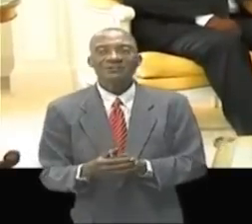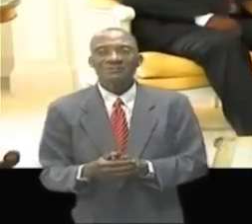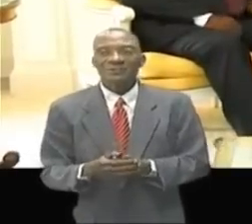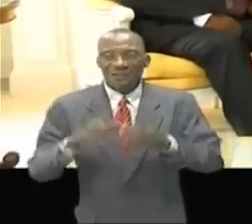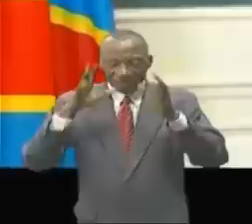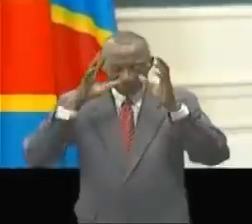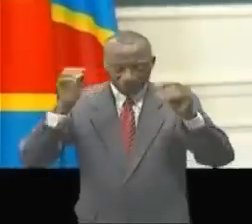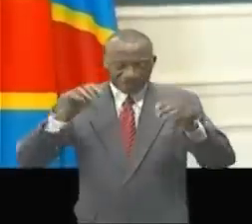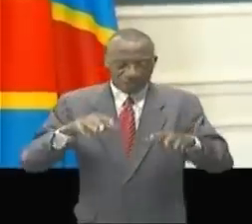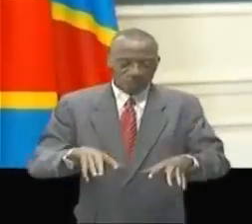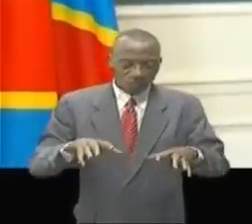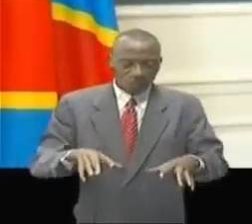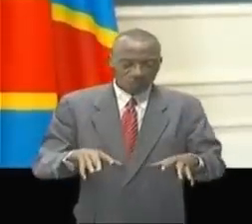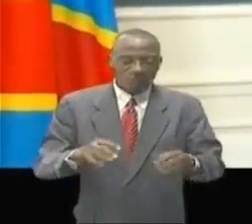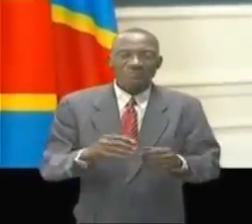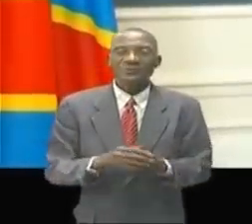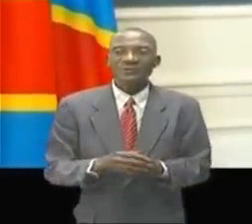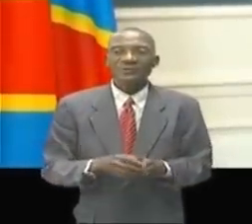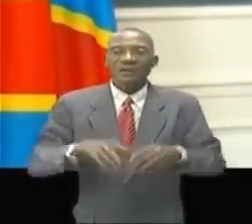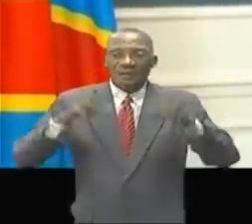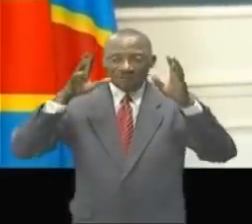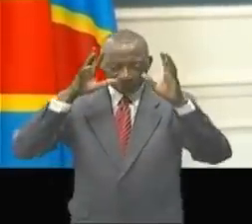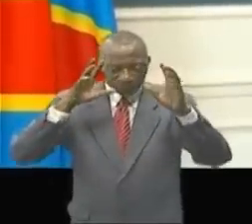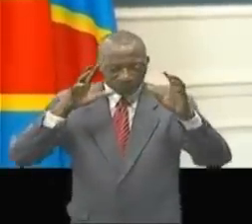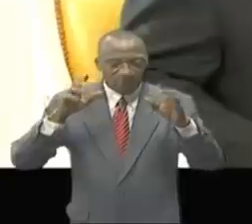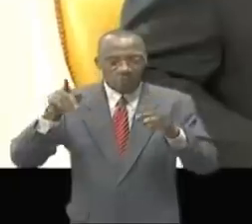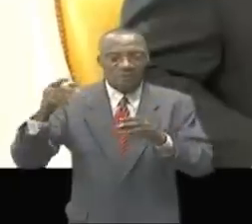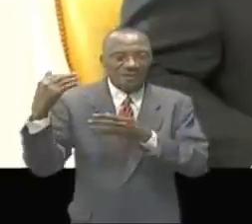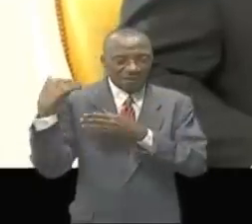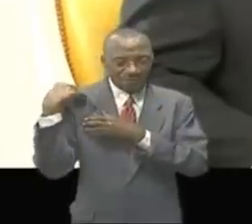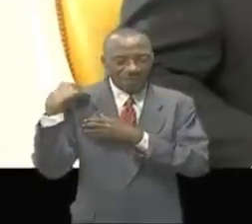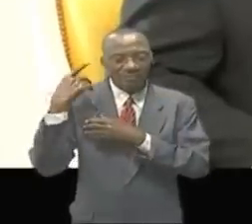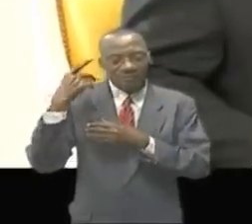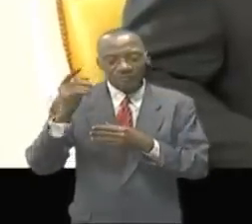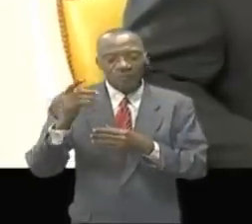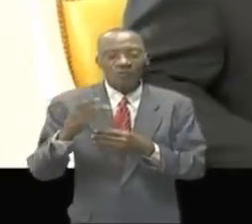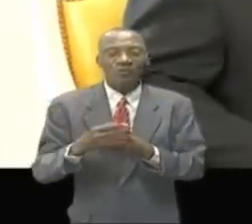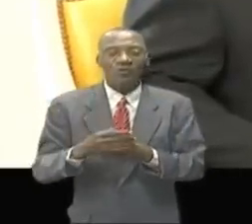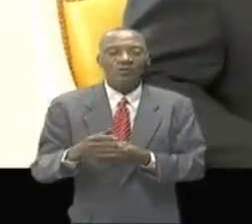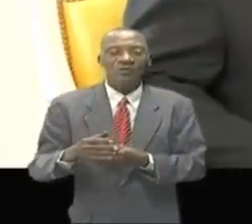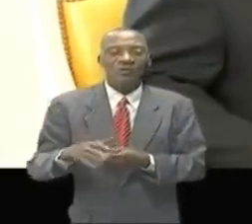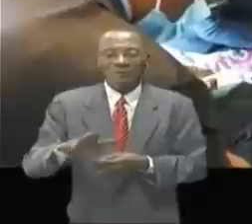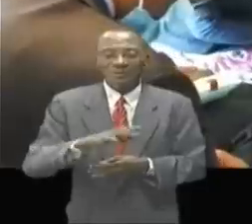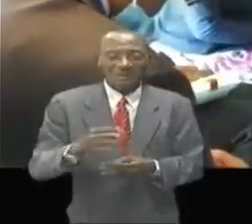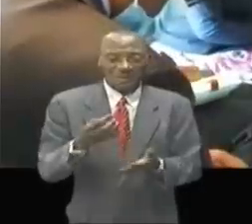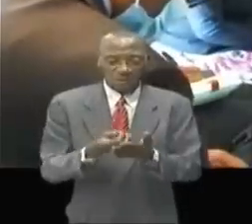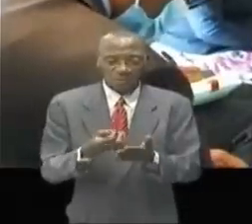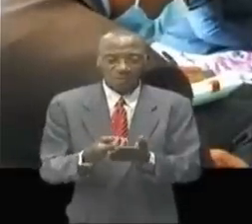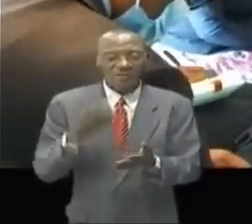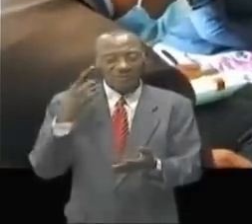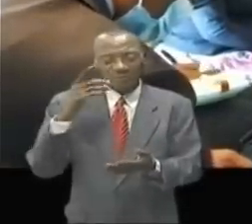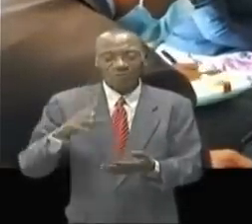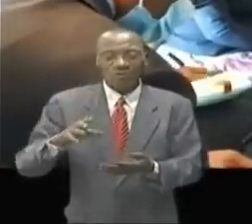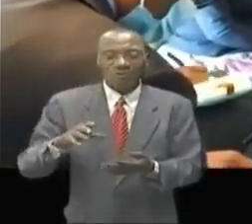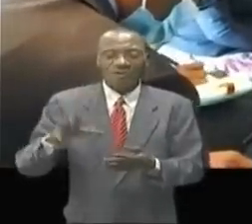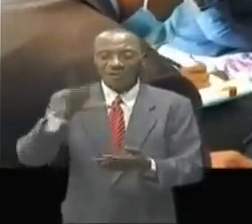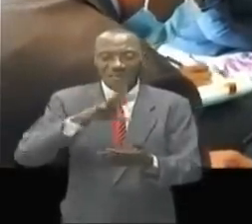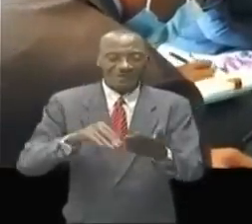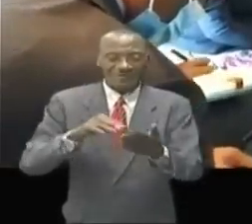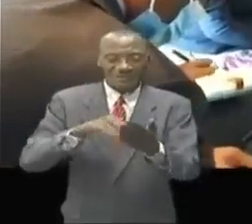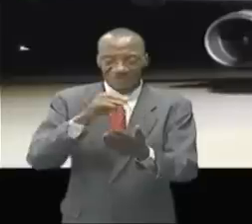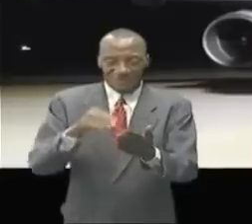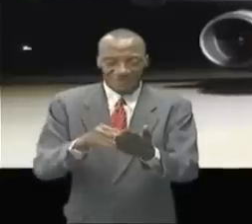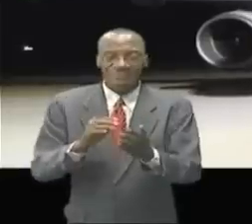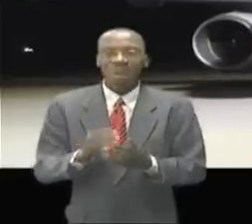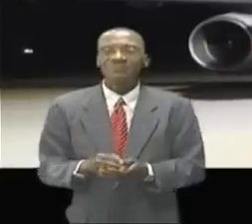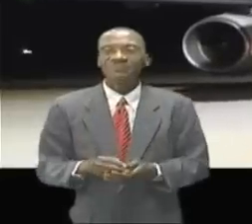président de la République démocratique du Congo et président en exercice de la Communauté économique des États d'Afrique centrale, CEAC. Et c'est autour de